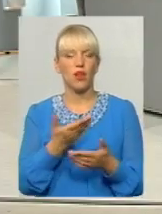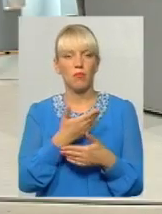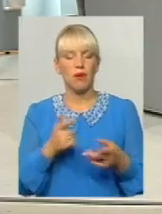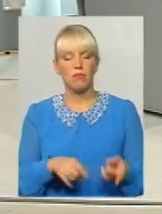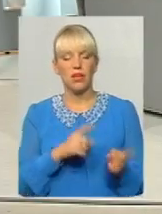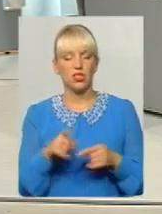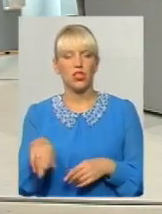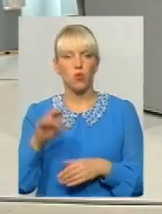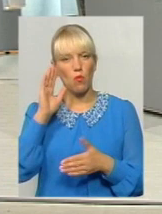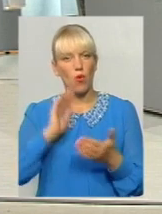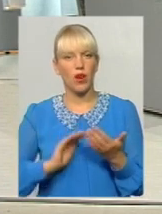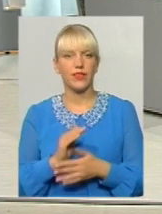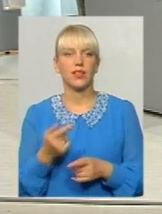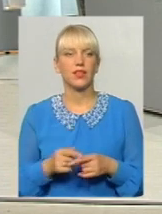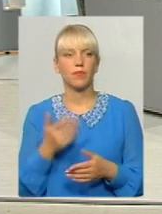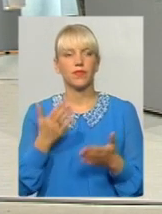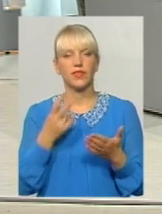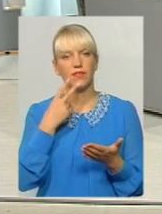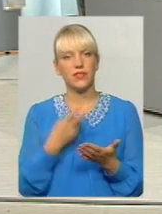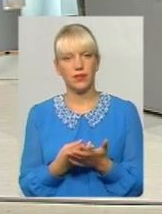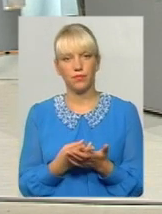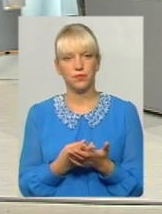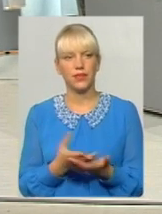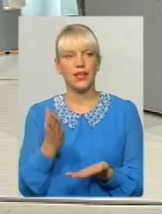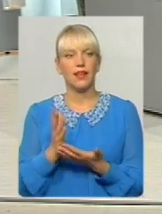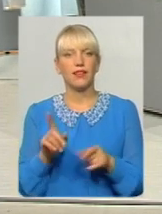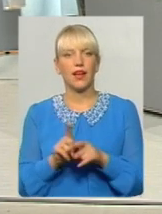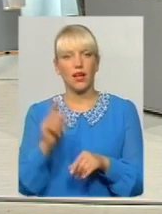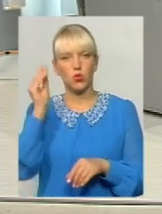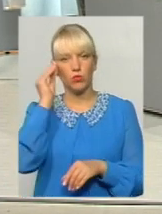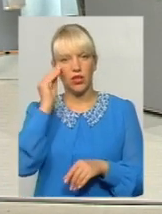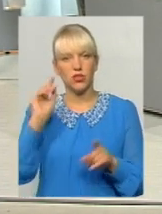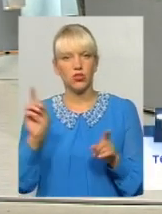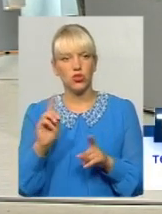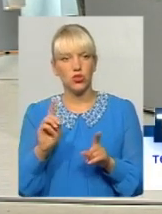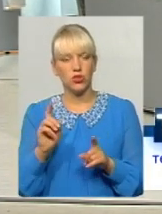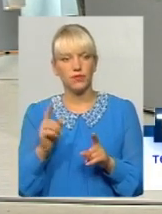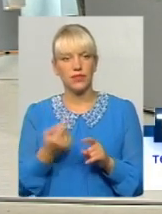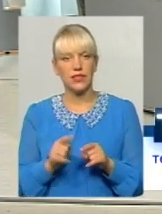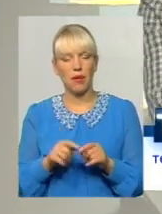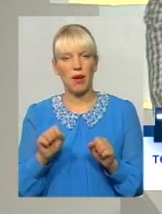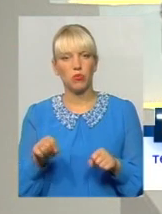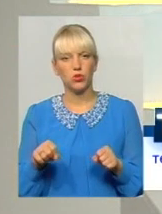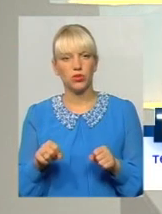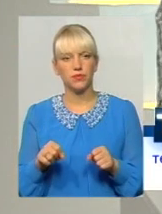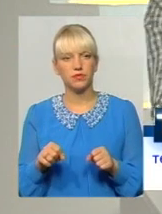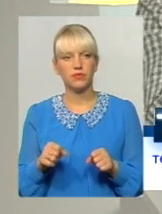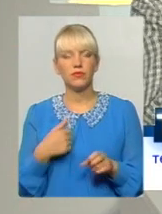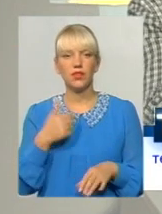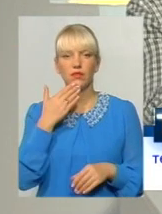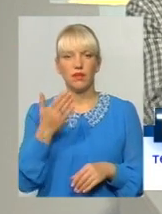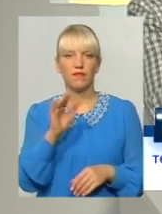політики. Разом, дивіться, от є така думка, що це, мабуть, саме до вас, пане